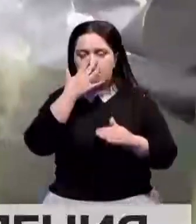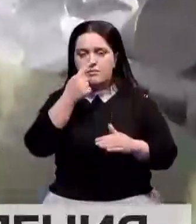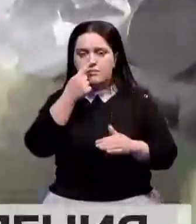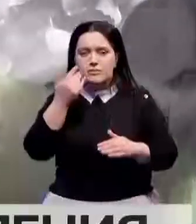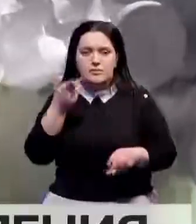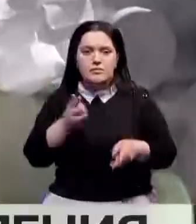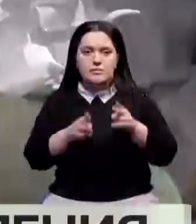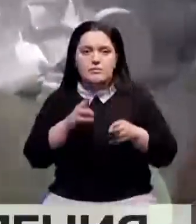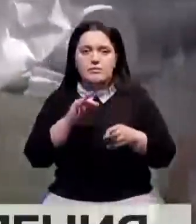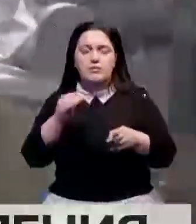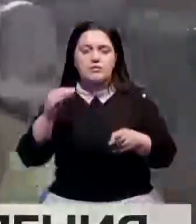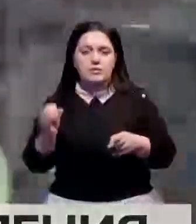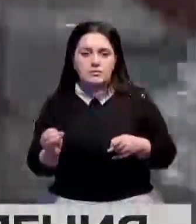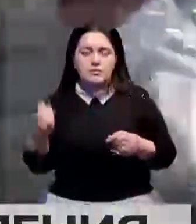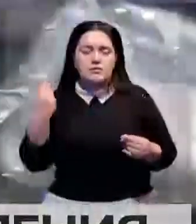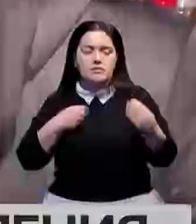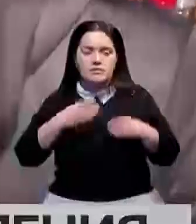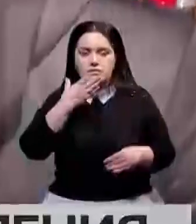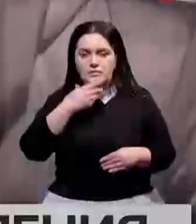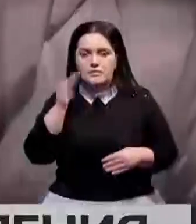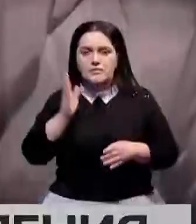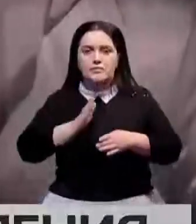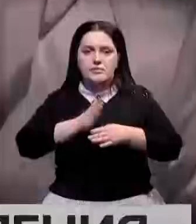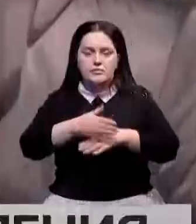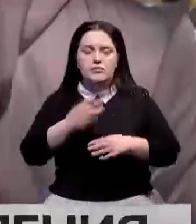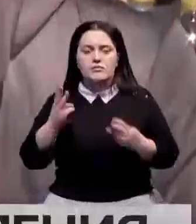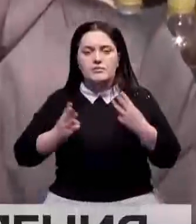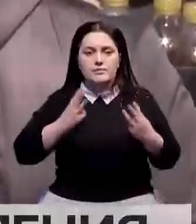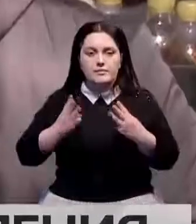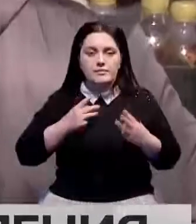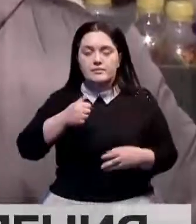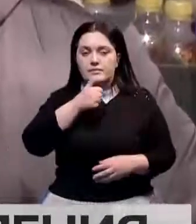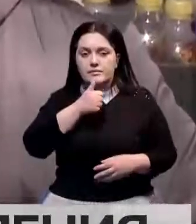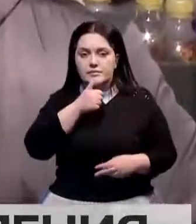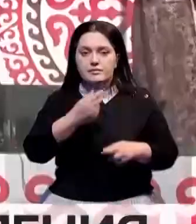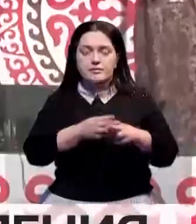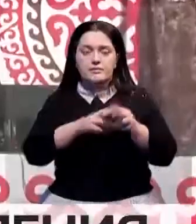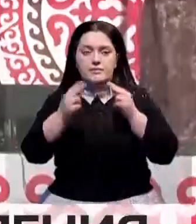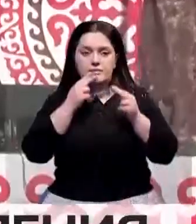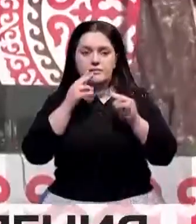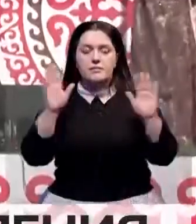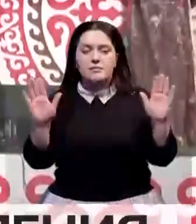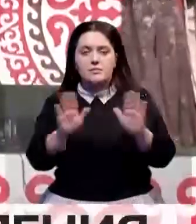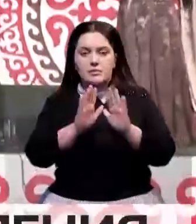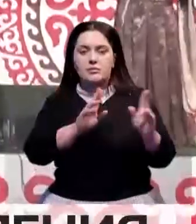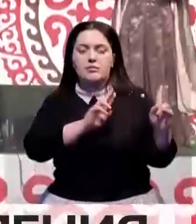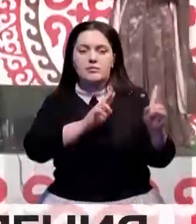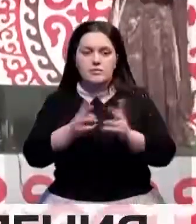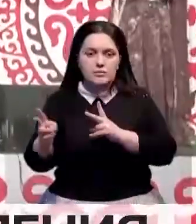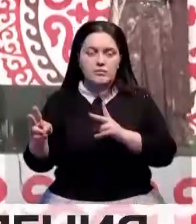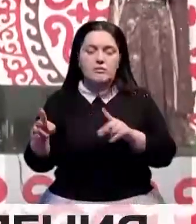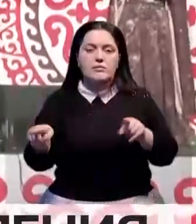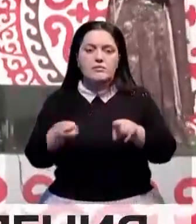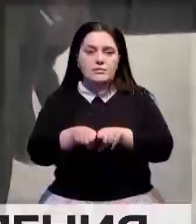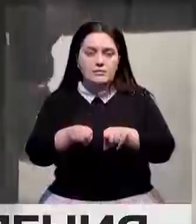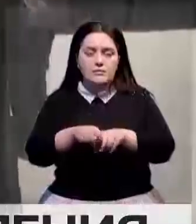кожи и нарядные люди. Гости мероприятия все как один с удовольствием пробуют национальные блюда, поют и танцуют. Ну и, конечно, не обходится